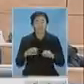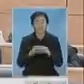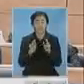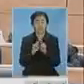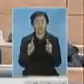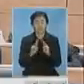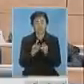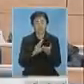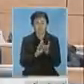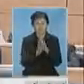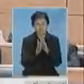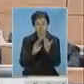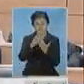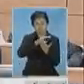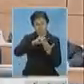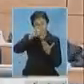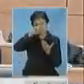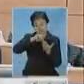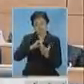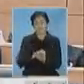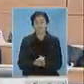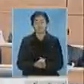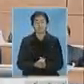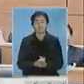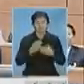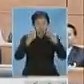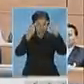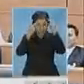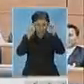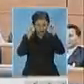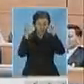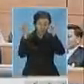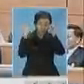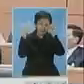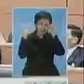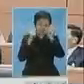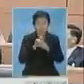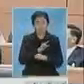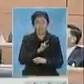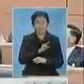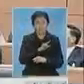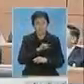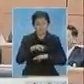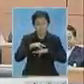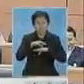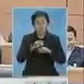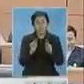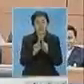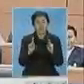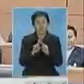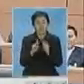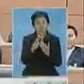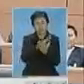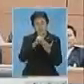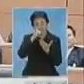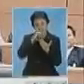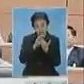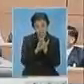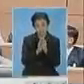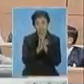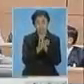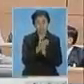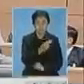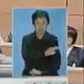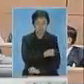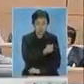ปฏิรูปประเทศนายกรัฐมนตรีในรัฐบาลชุดที่แล้วแต่งตั้งคณะกรรมการสมัชชาปฏิรูปประเทศโดยมีนาย